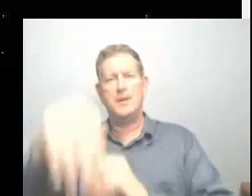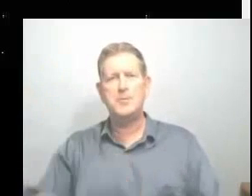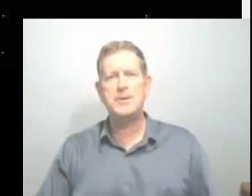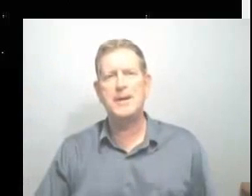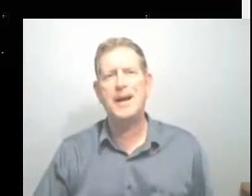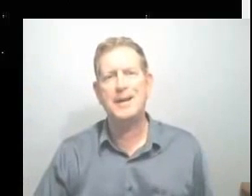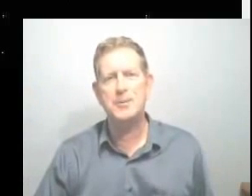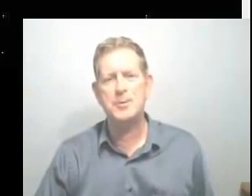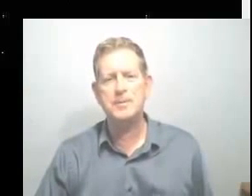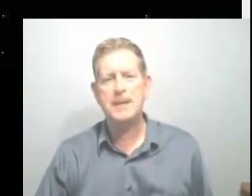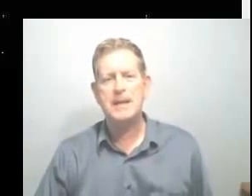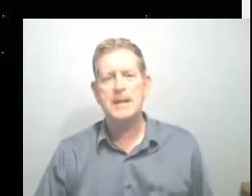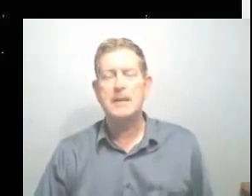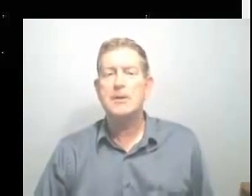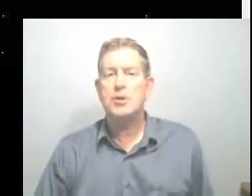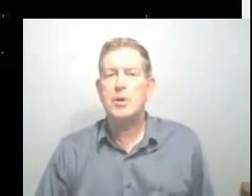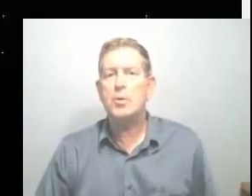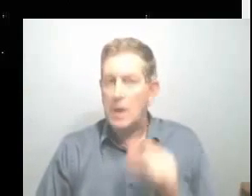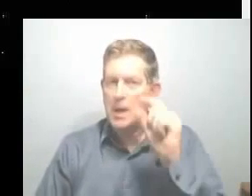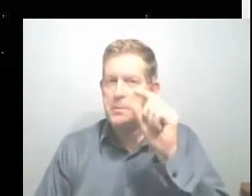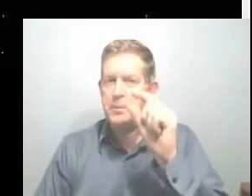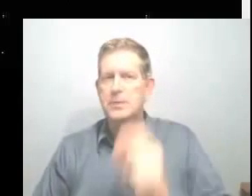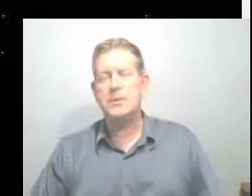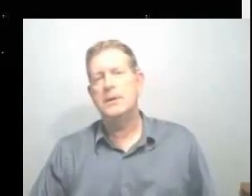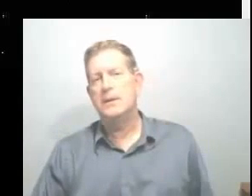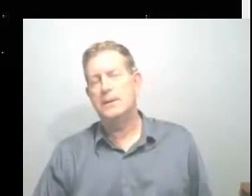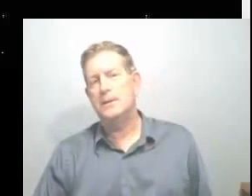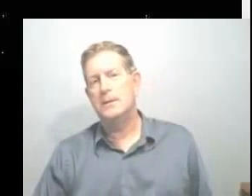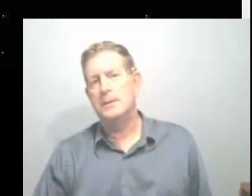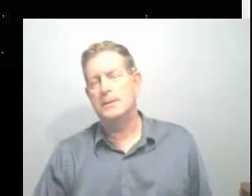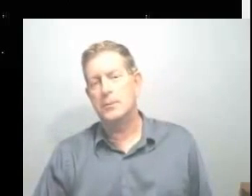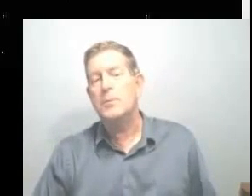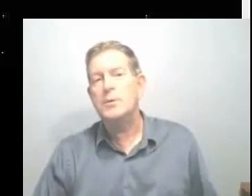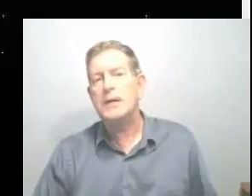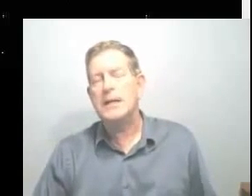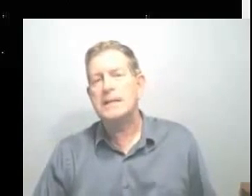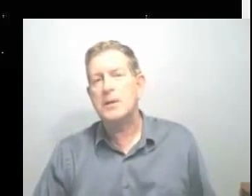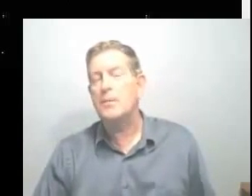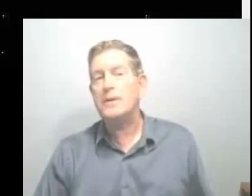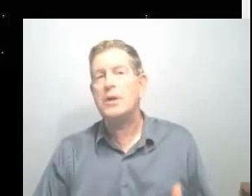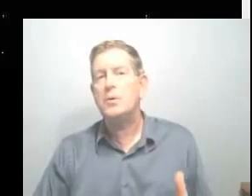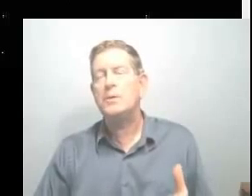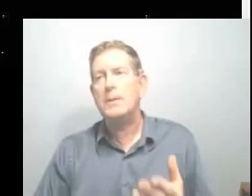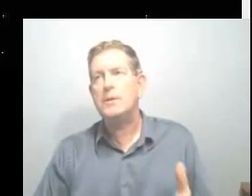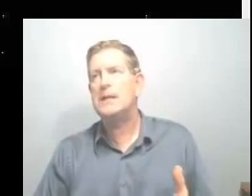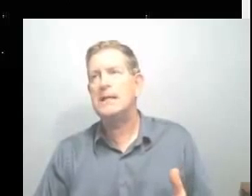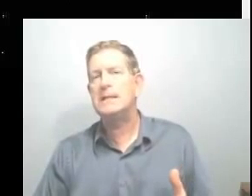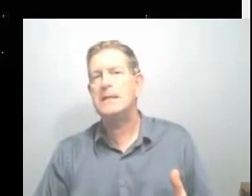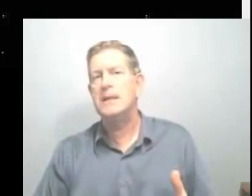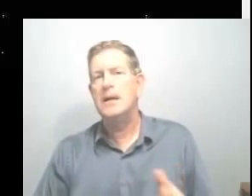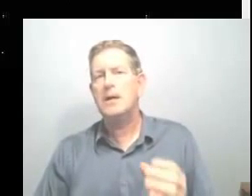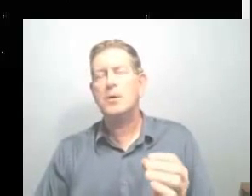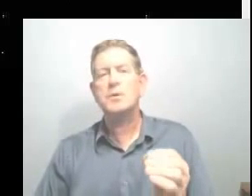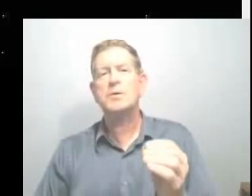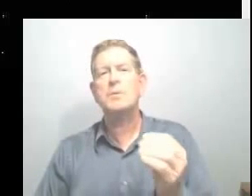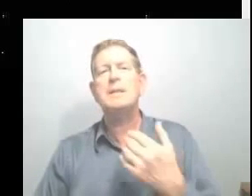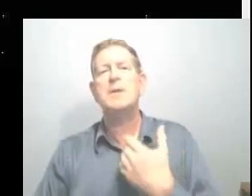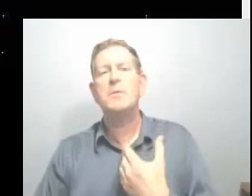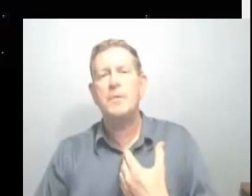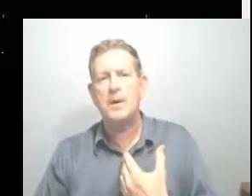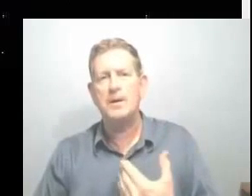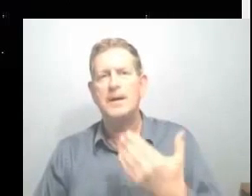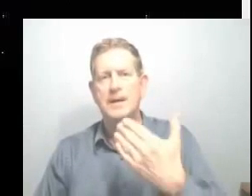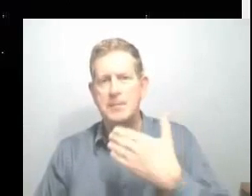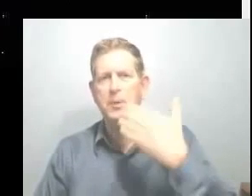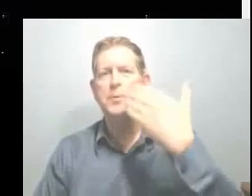football américain aussi à la radio. J'écoute un peu de musique classique. En fait, j'écoute la musique classique quand ce sont